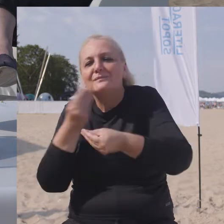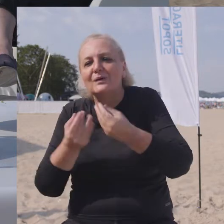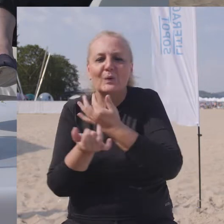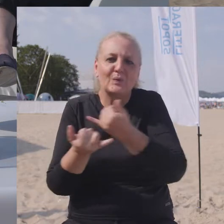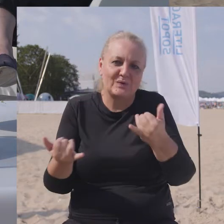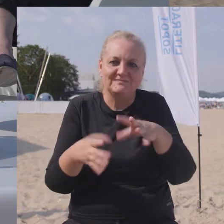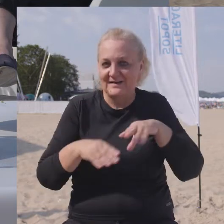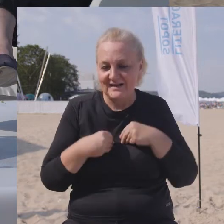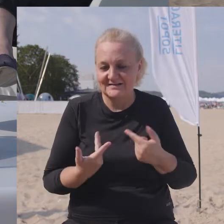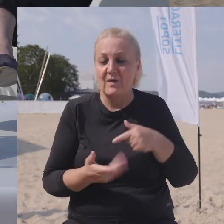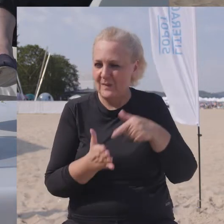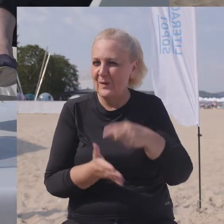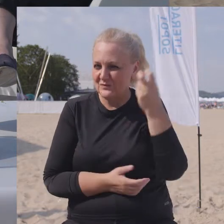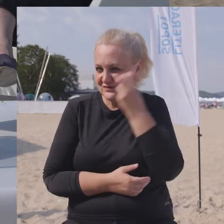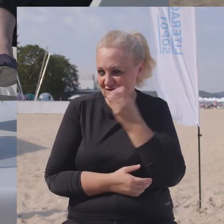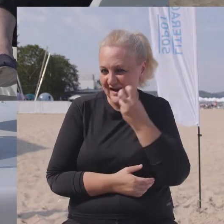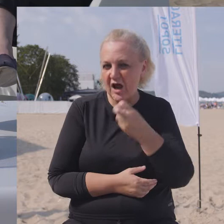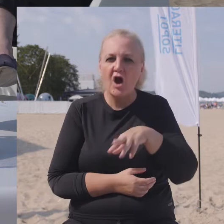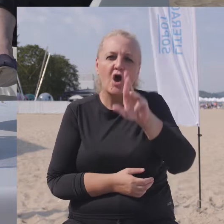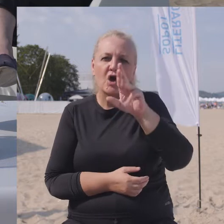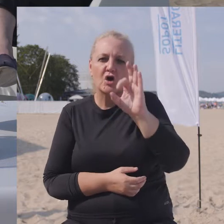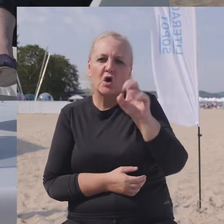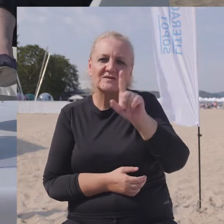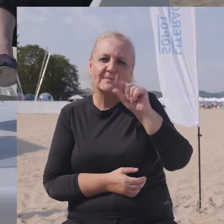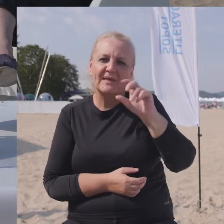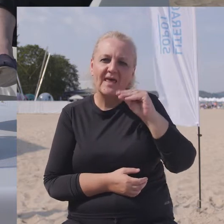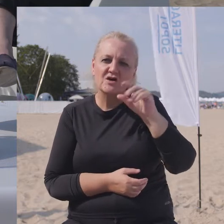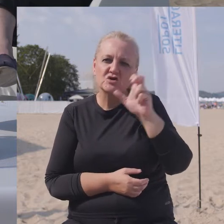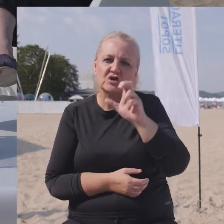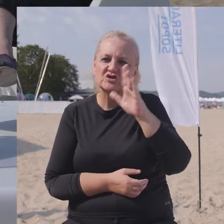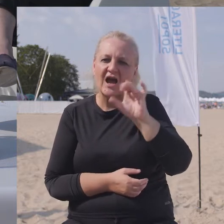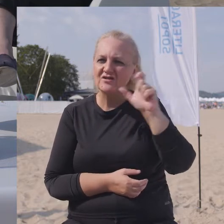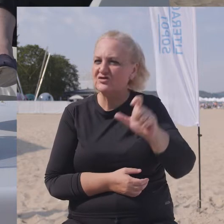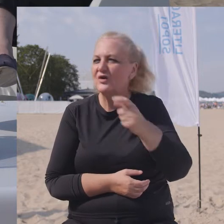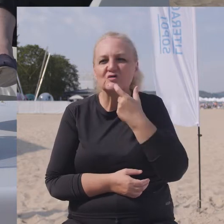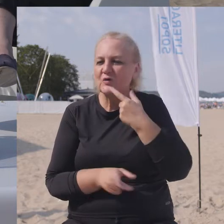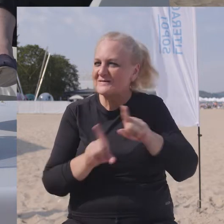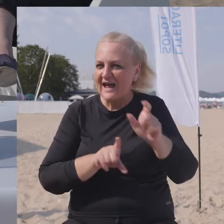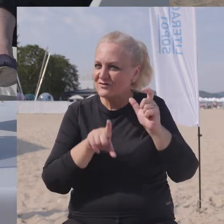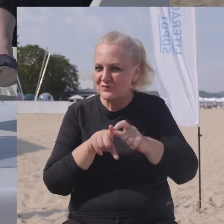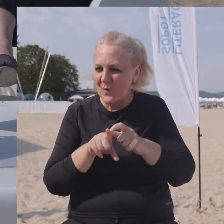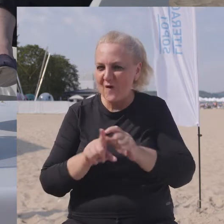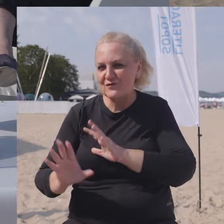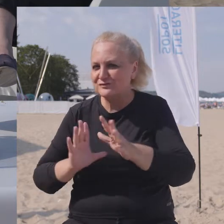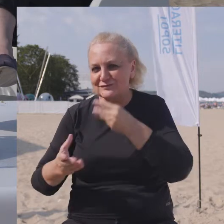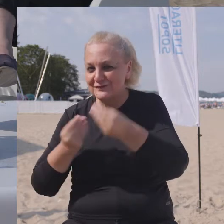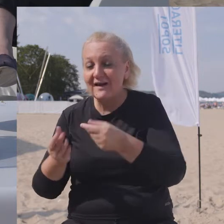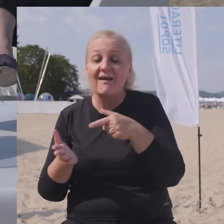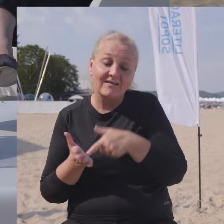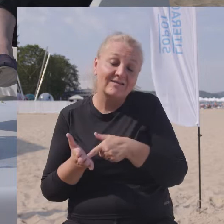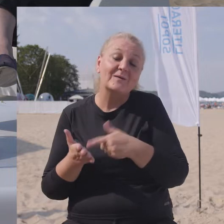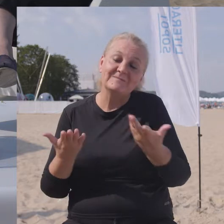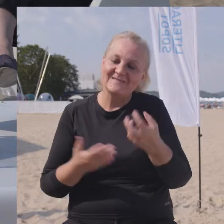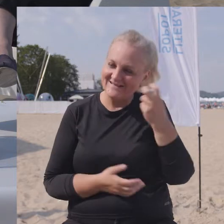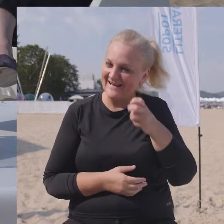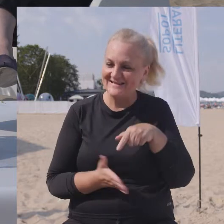chociaż to jest bardzo w ogóle ciekawe słowo, co znaczy rozpieszczać. Ma bardzo też ciekawe definicje. Wiem, że to nie o tym spotkanie, ale tak tylko rzucam